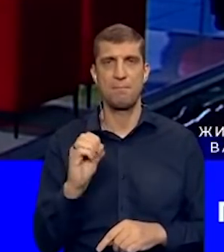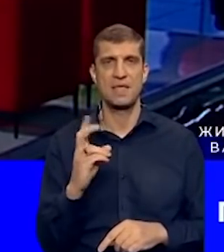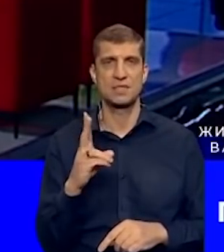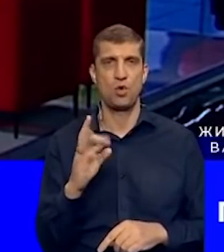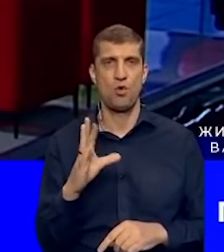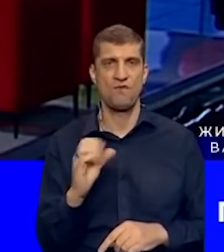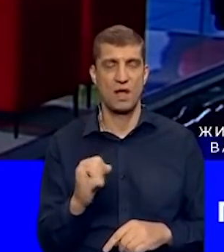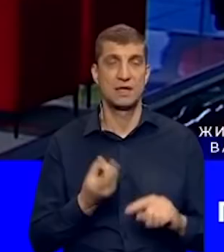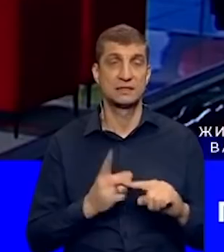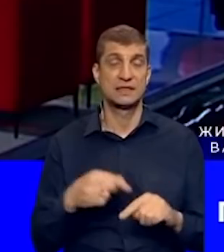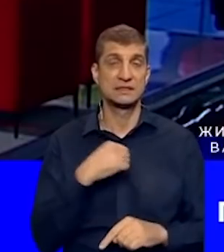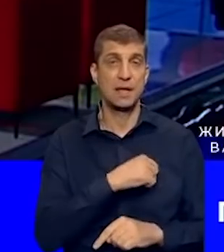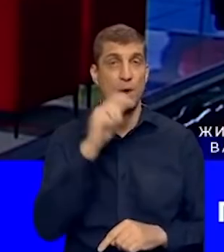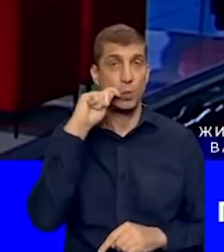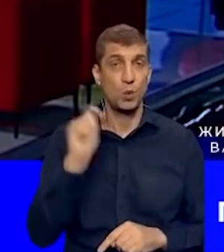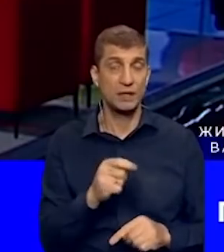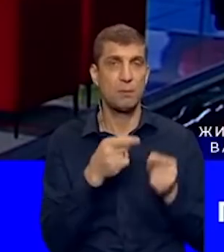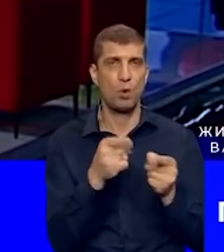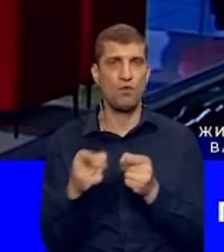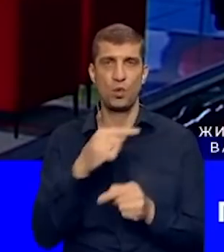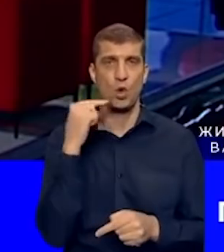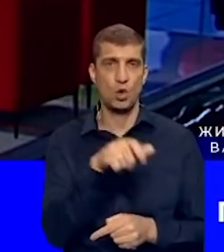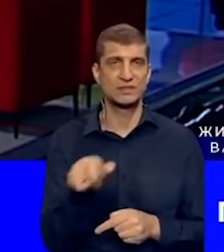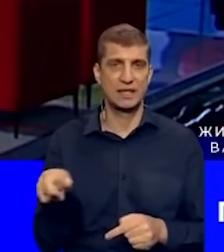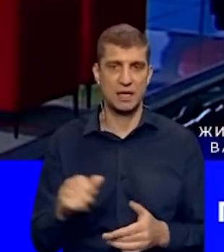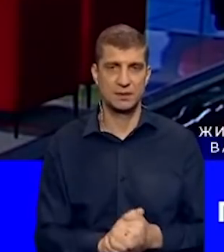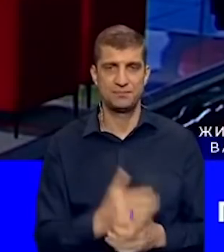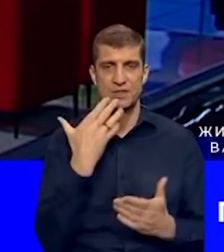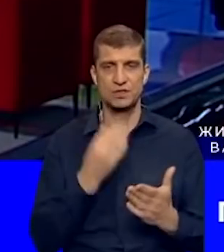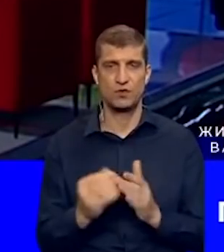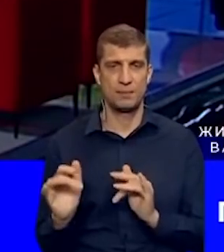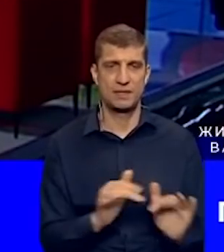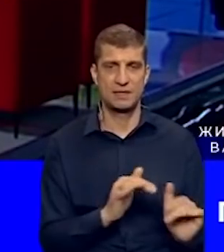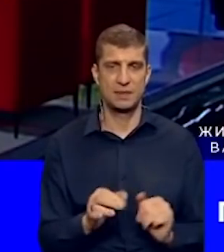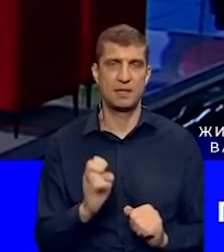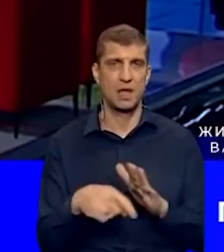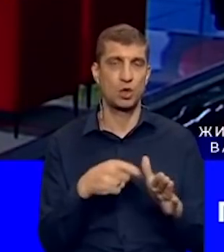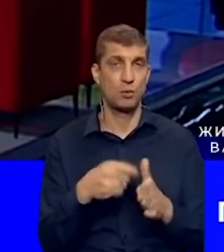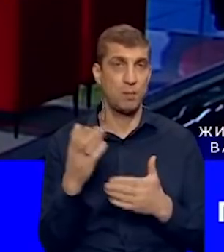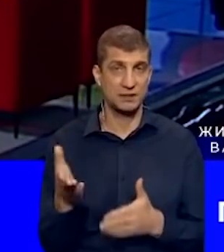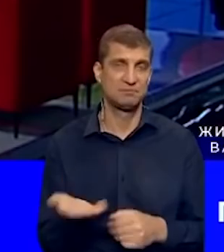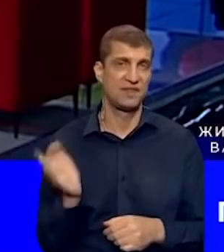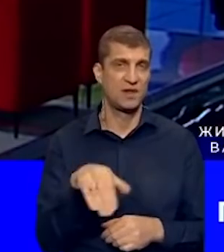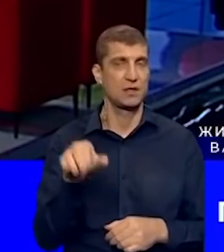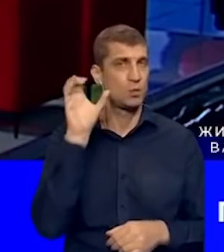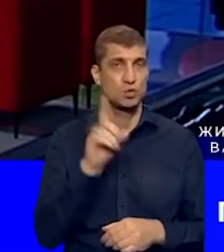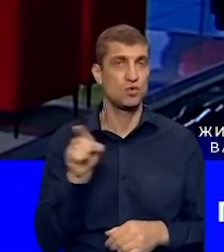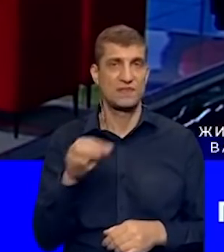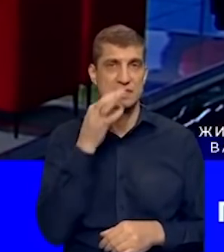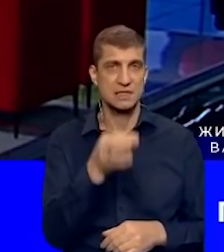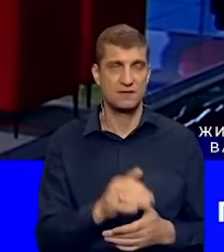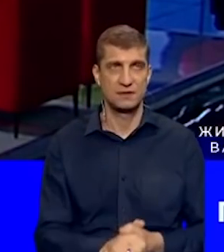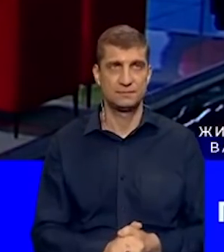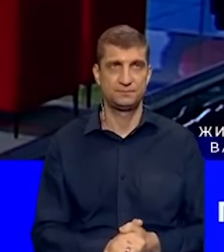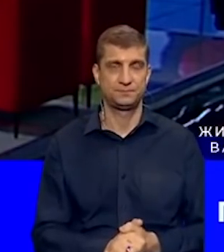Піскова, це саме Україна провокує росіян своїми діями на Донбасі. Давайте послухаємо, що він сказав.